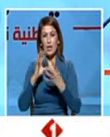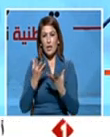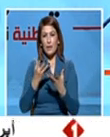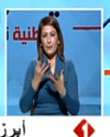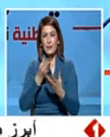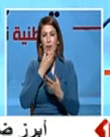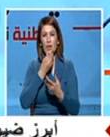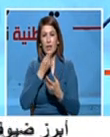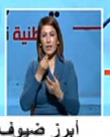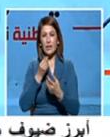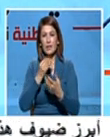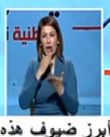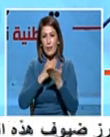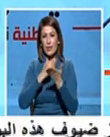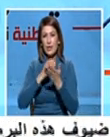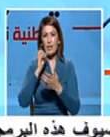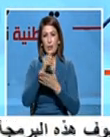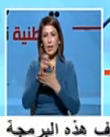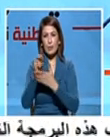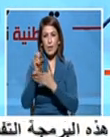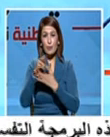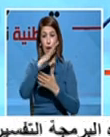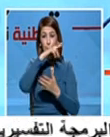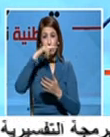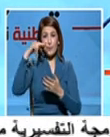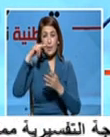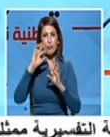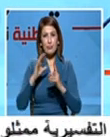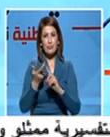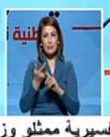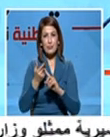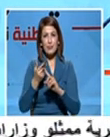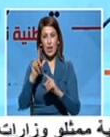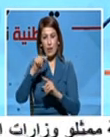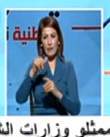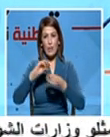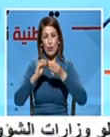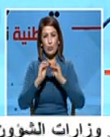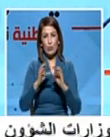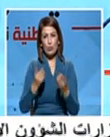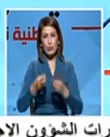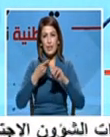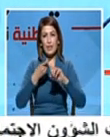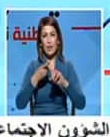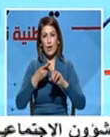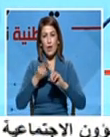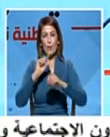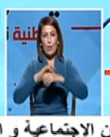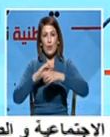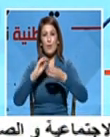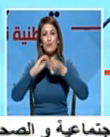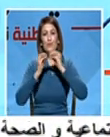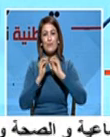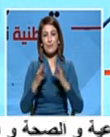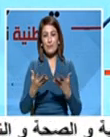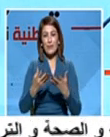هذه مخدرات. ثم حلول، احنا هذية وضع انيدي حاجه جديده، ميساج